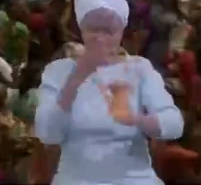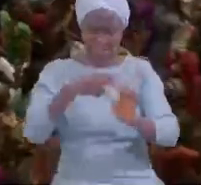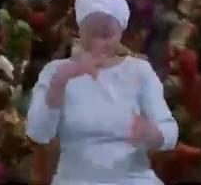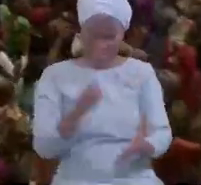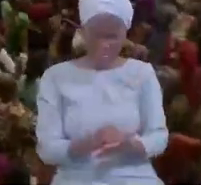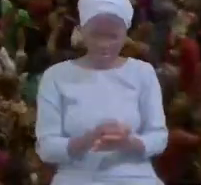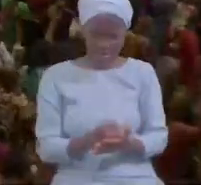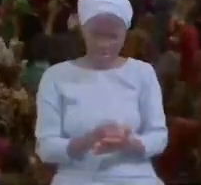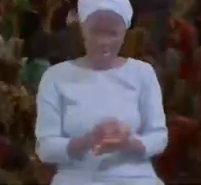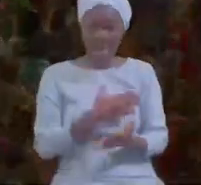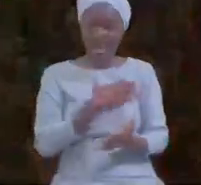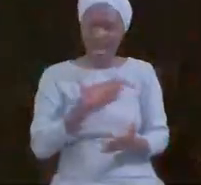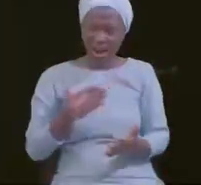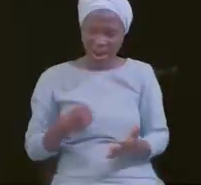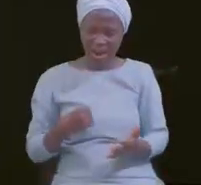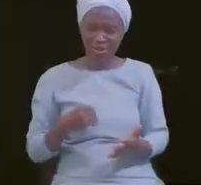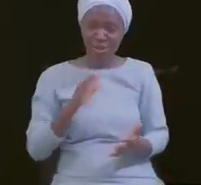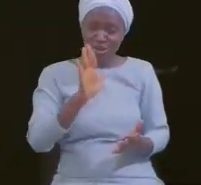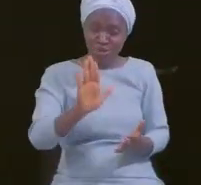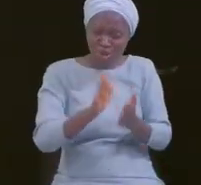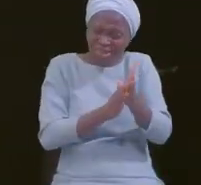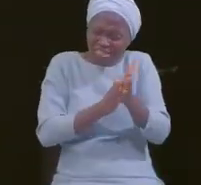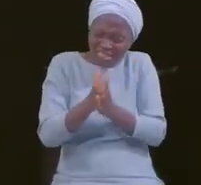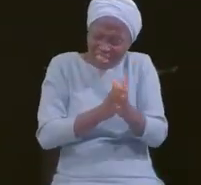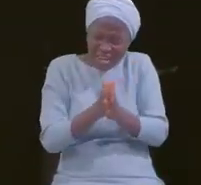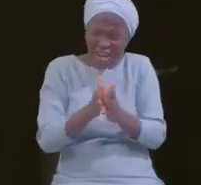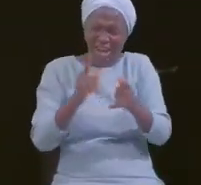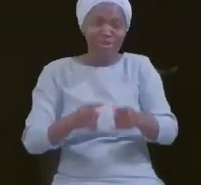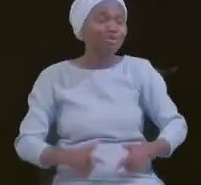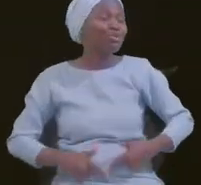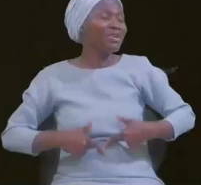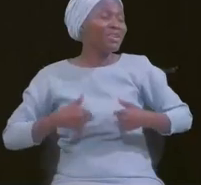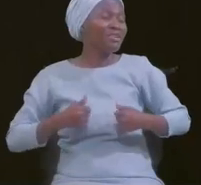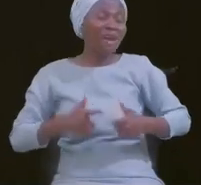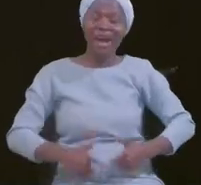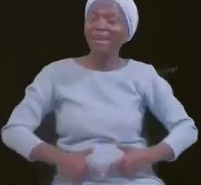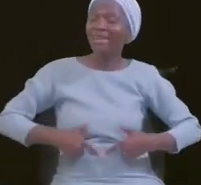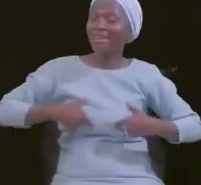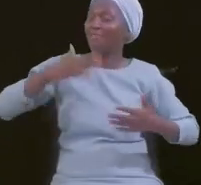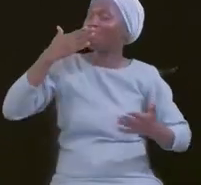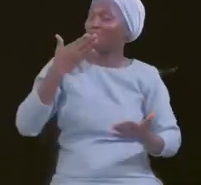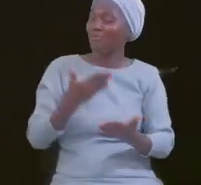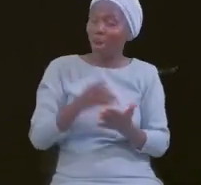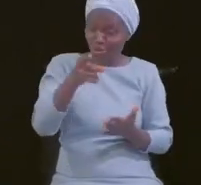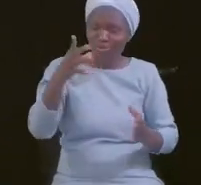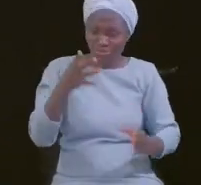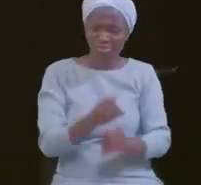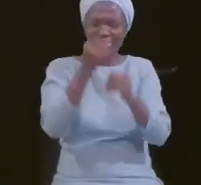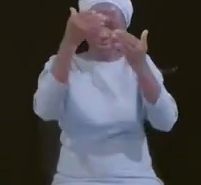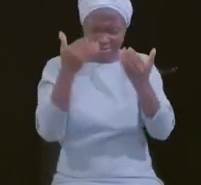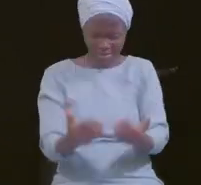Et le désir pour vivre, et vivre, et bien vivre, vous l'avez maintenant au nom de